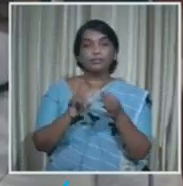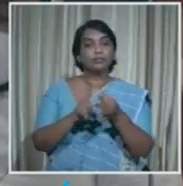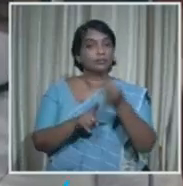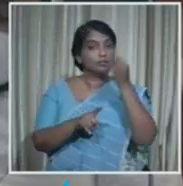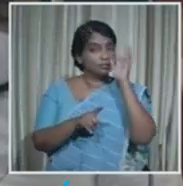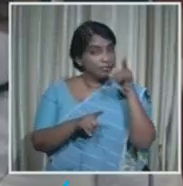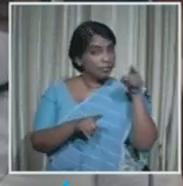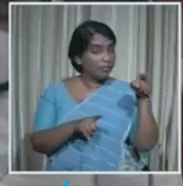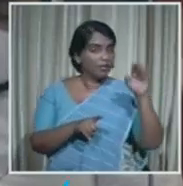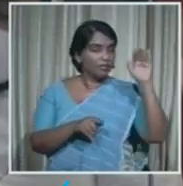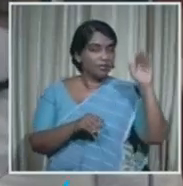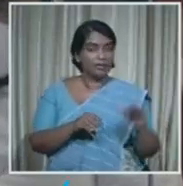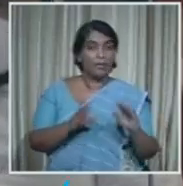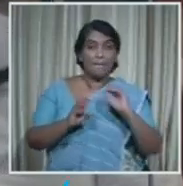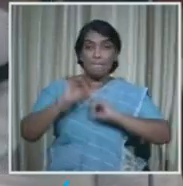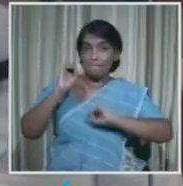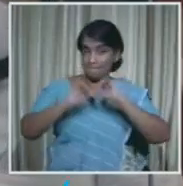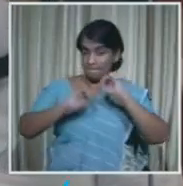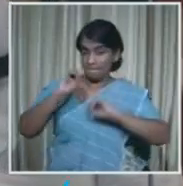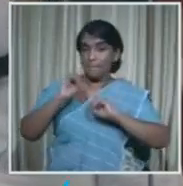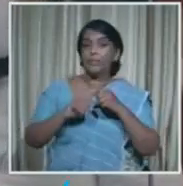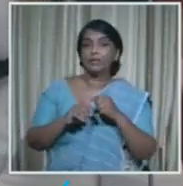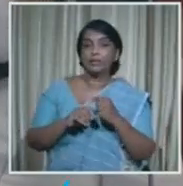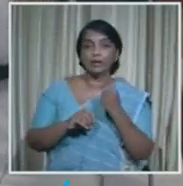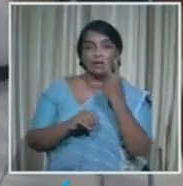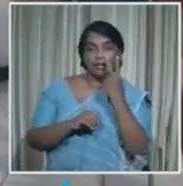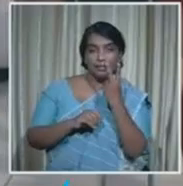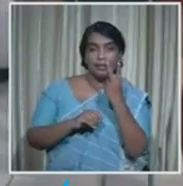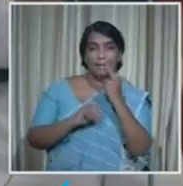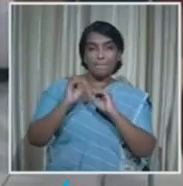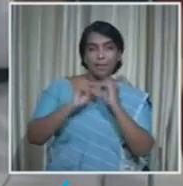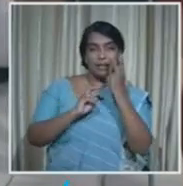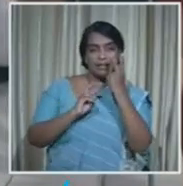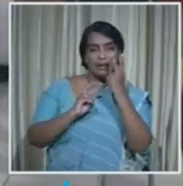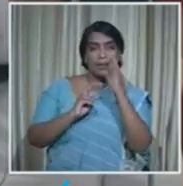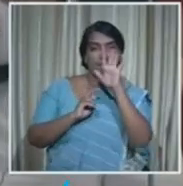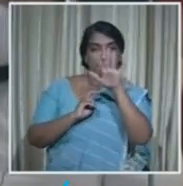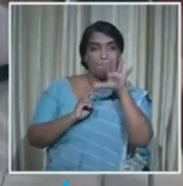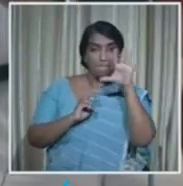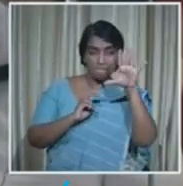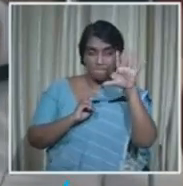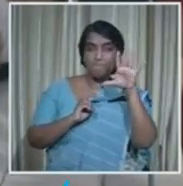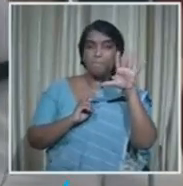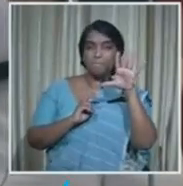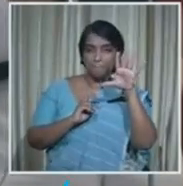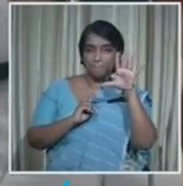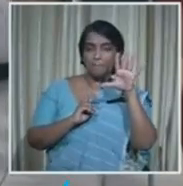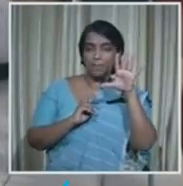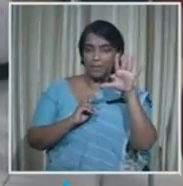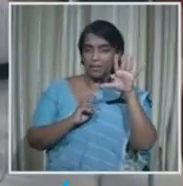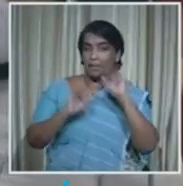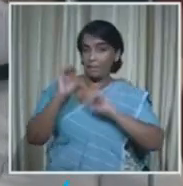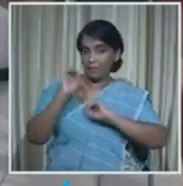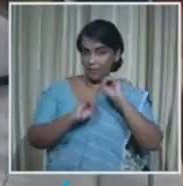ජනාධිපතිතුමාට වඩා ප්‍රතිශතයෙන් දෙකක් පමණක් අඩුවෙන් 155ක